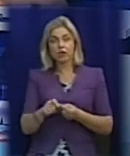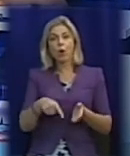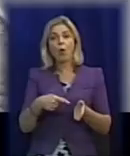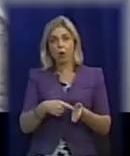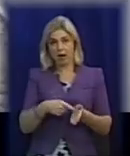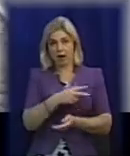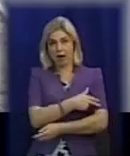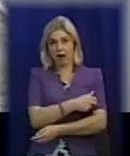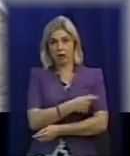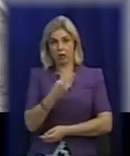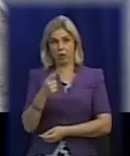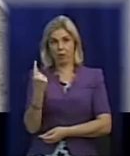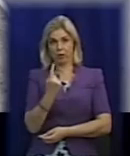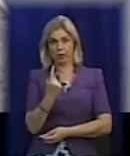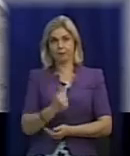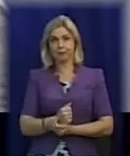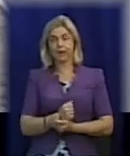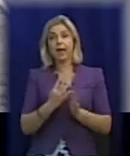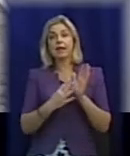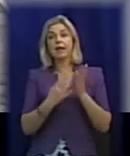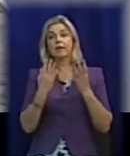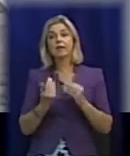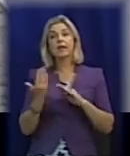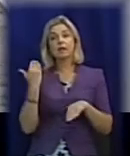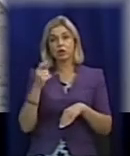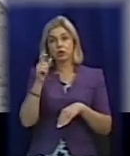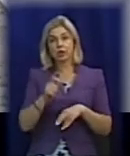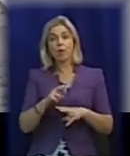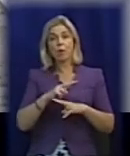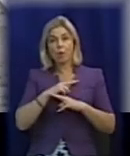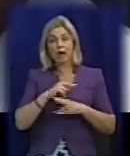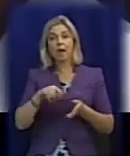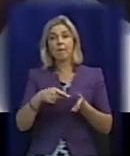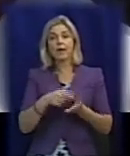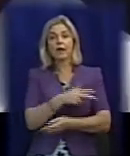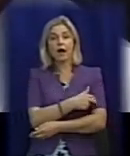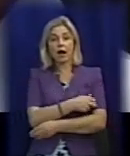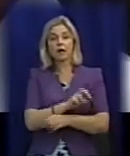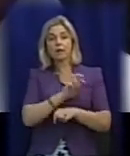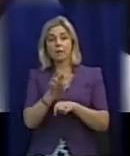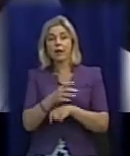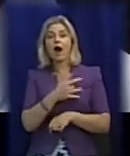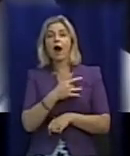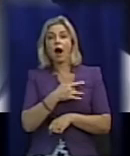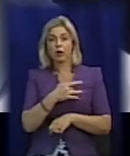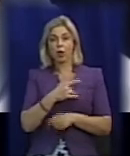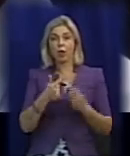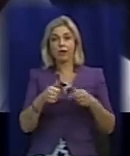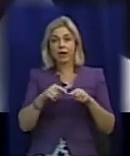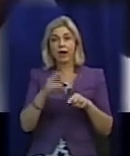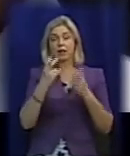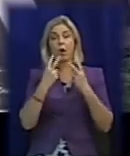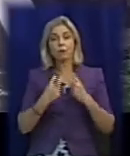1. 9 днів тому чоловік, який помер, до міської лікарні номер 1 прийшов до кардіологічного відділення на